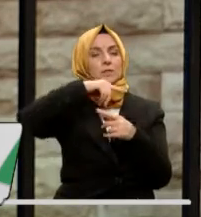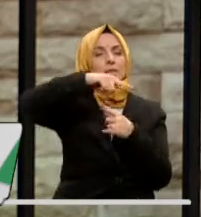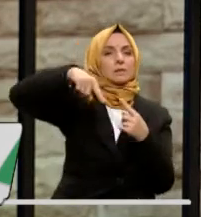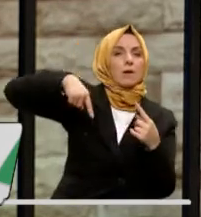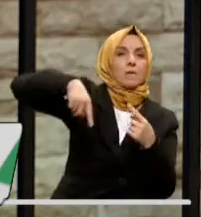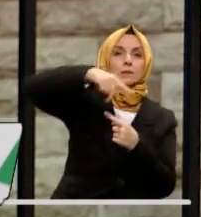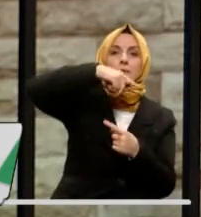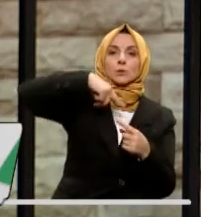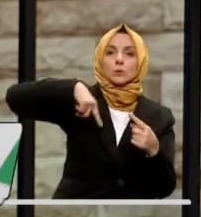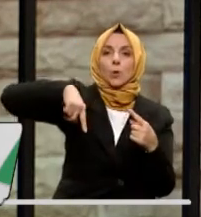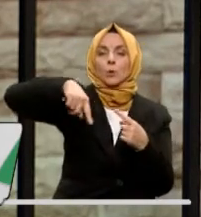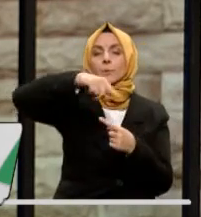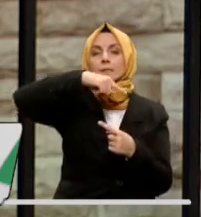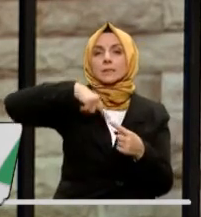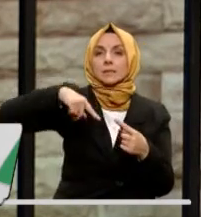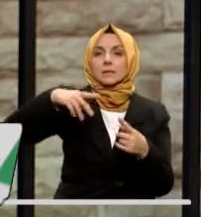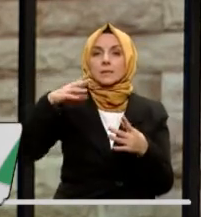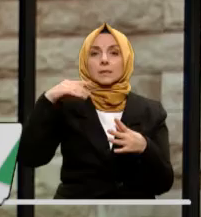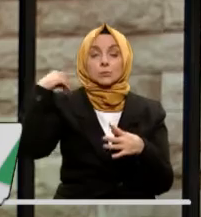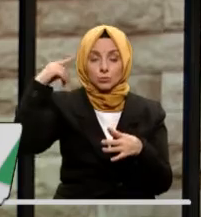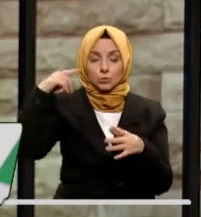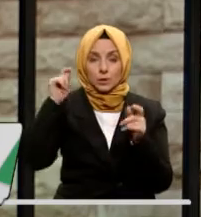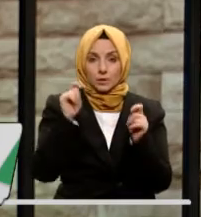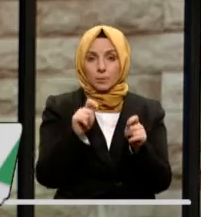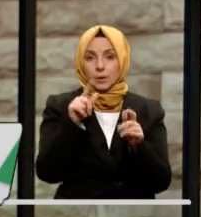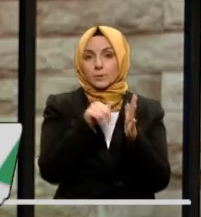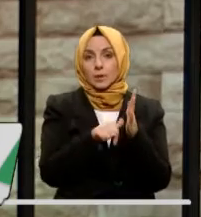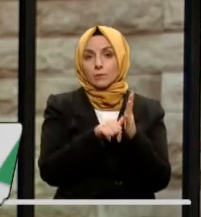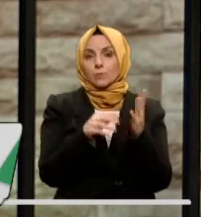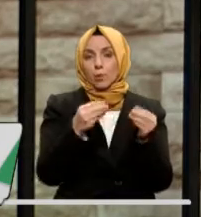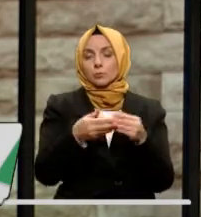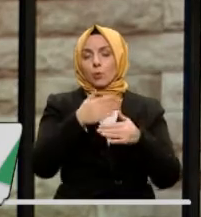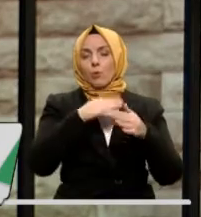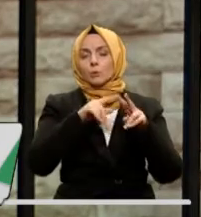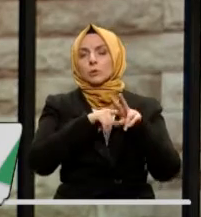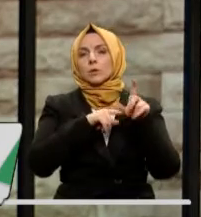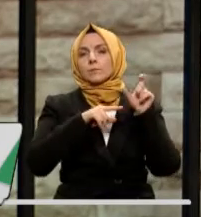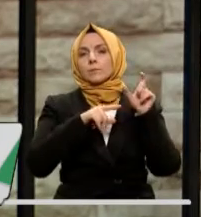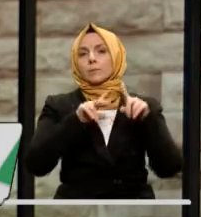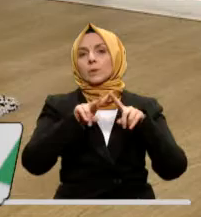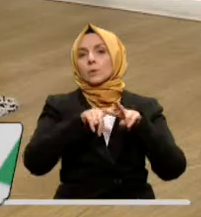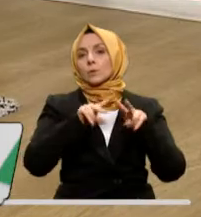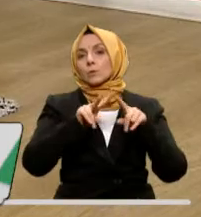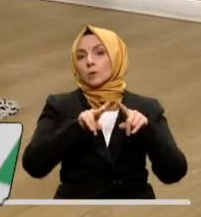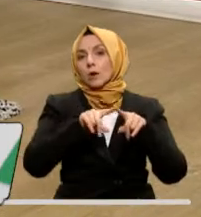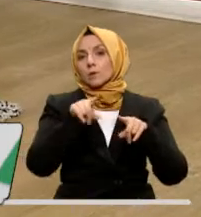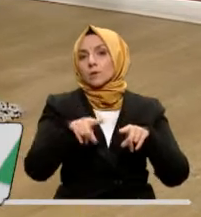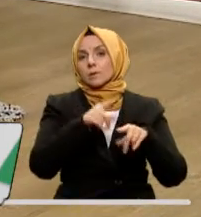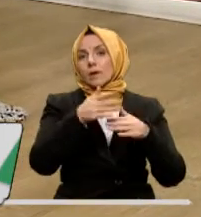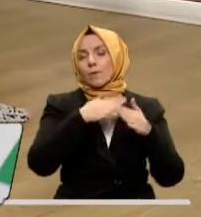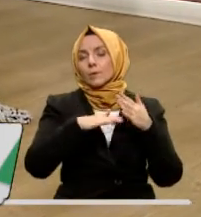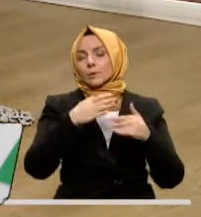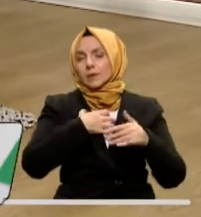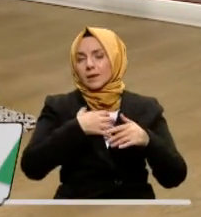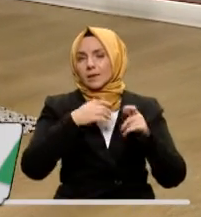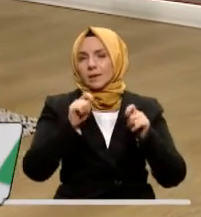zaman içerisinde gelişmiş ilk önce Yunanlılar bu takvimi kendileri icat etmişler ciddi hatalar olduğunu